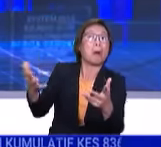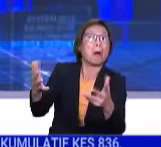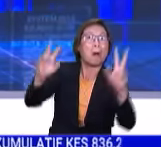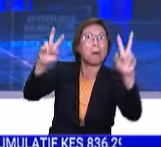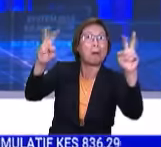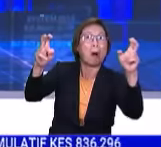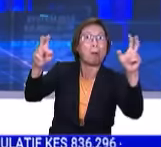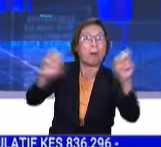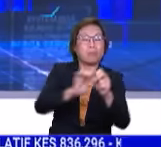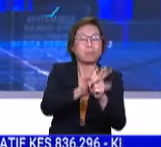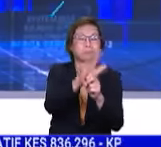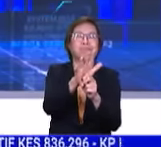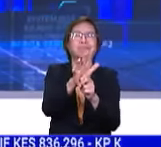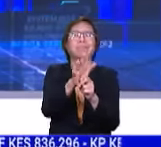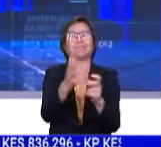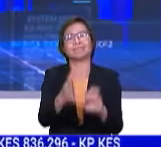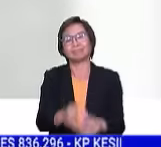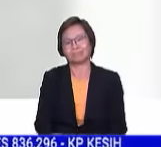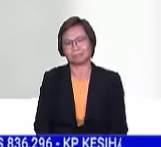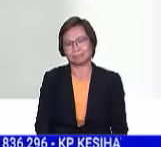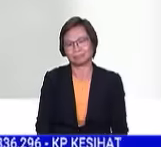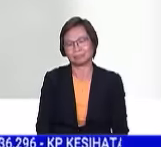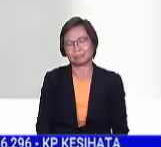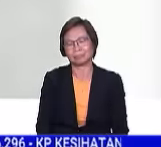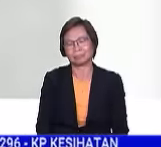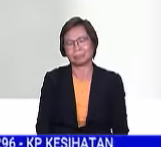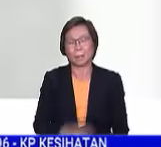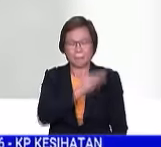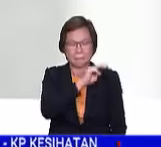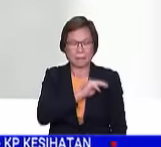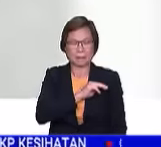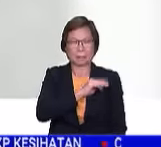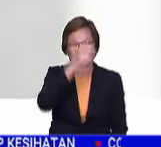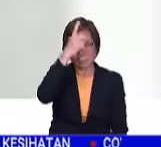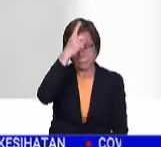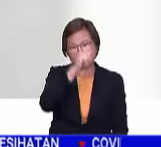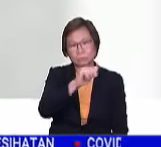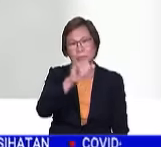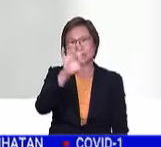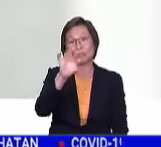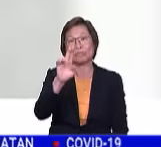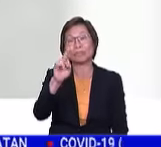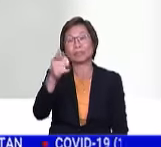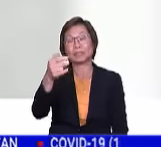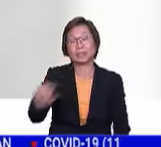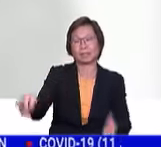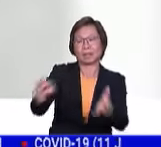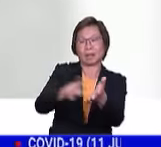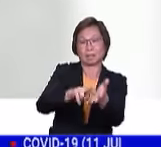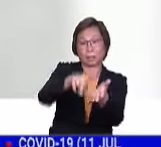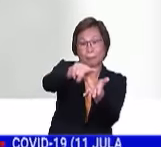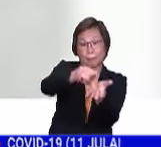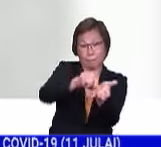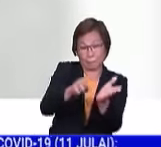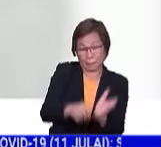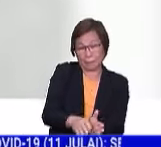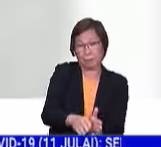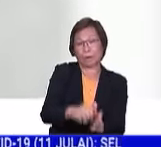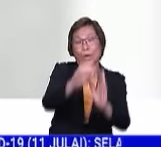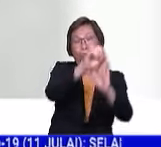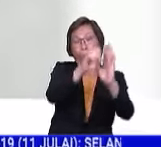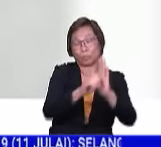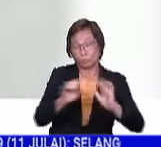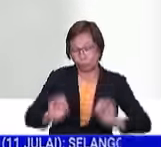konteks pandemik COVID-19. Menterinya Datuk Saifuddin Abdullah melalui kenyataan media menjelaskan Ordinan